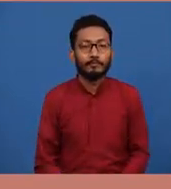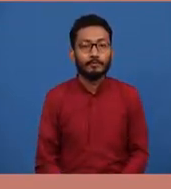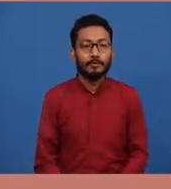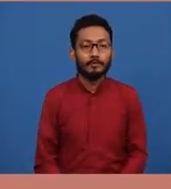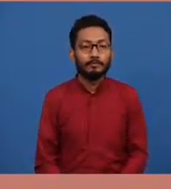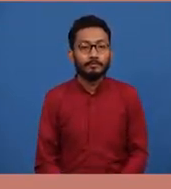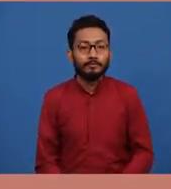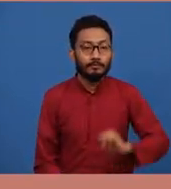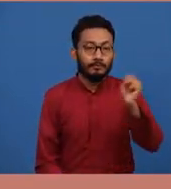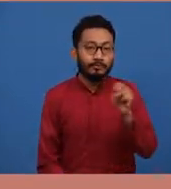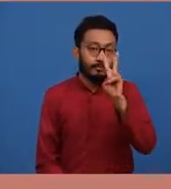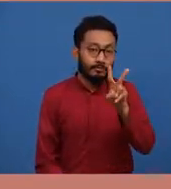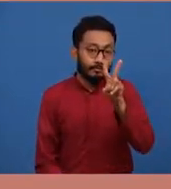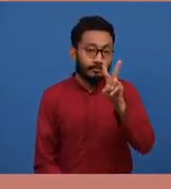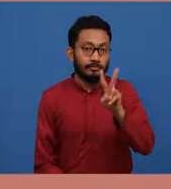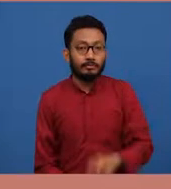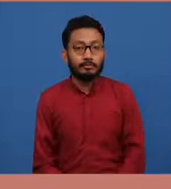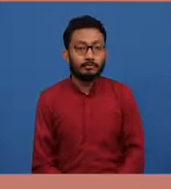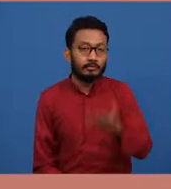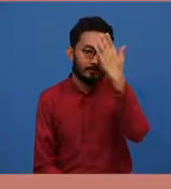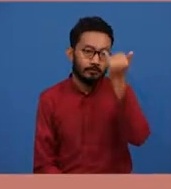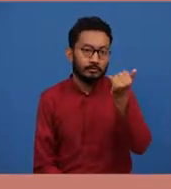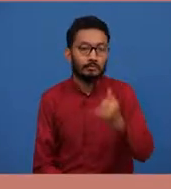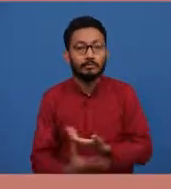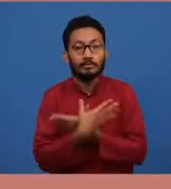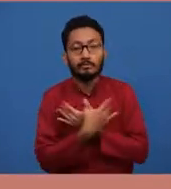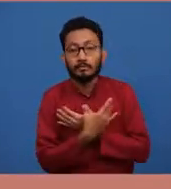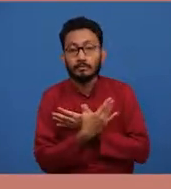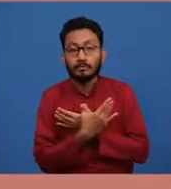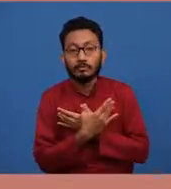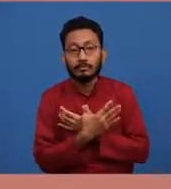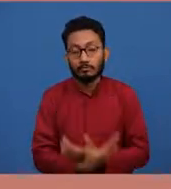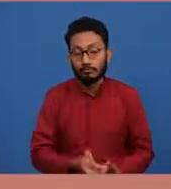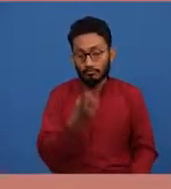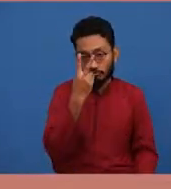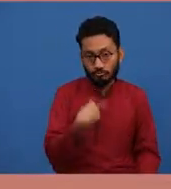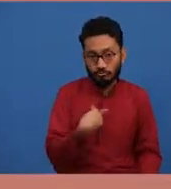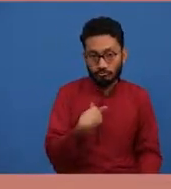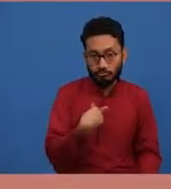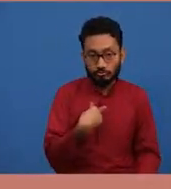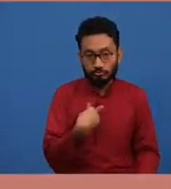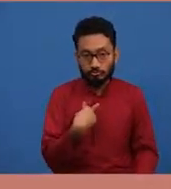Soalan yang kedua, mengapakah rama-rama bersedih?